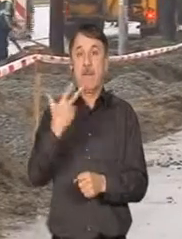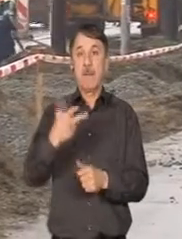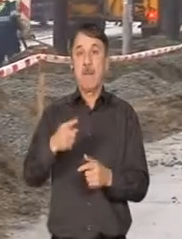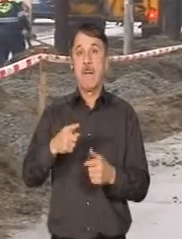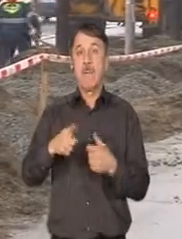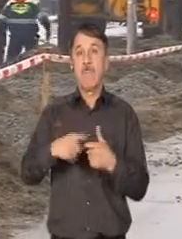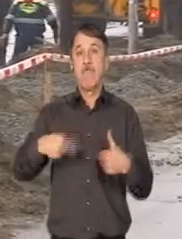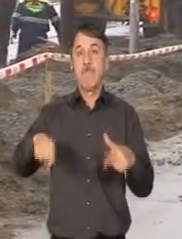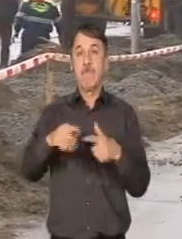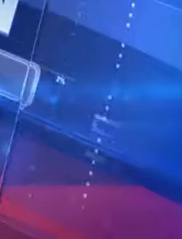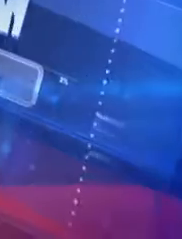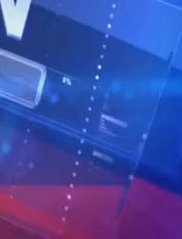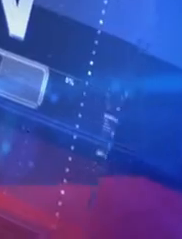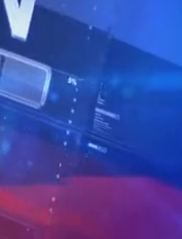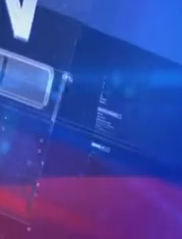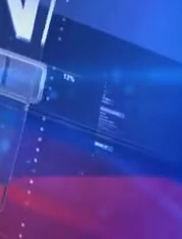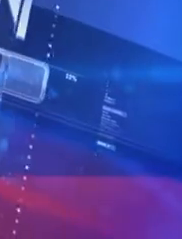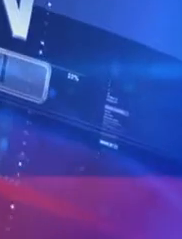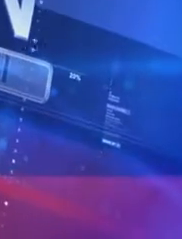30 kalendarskih dana.